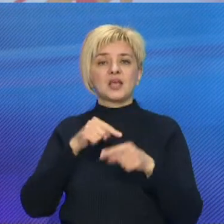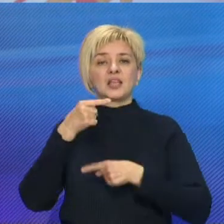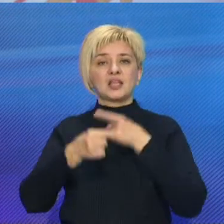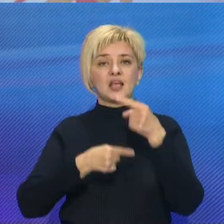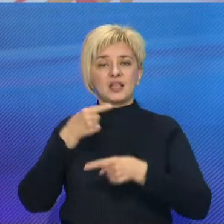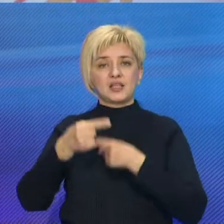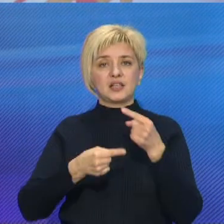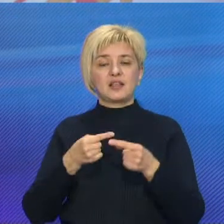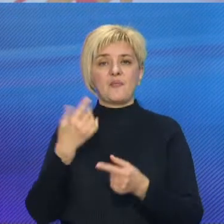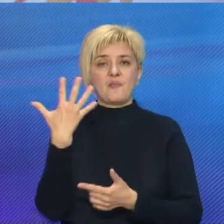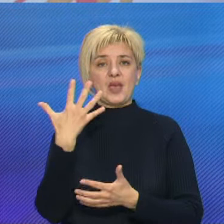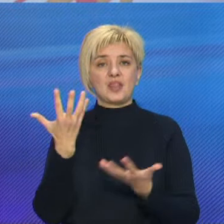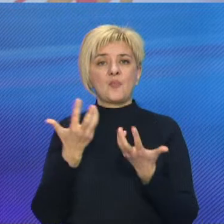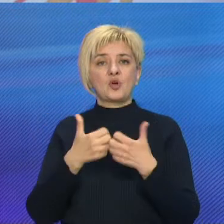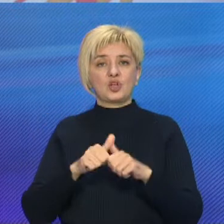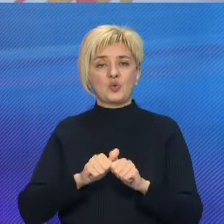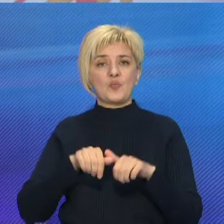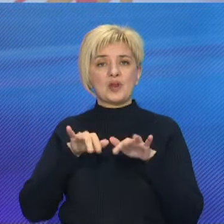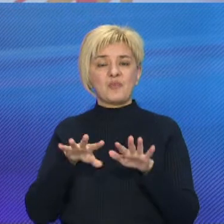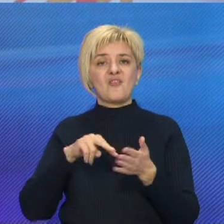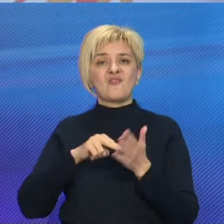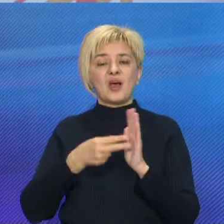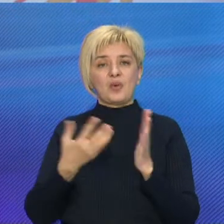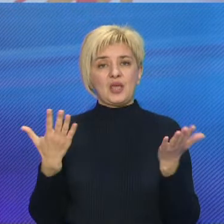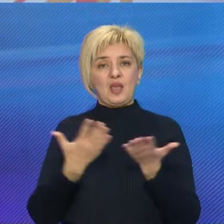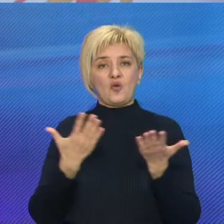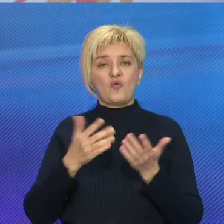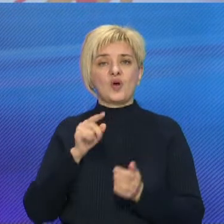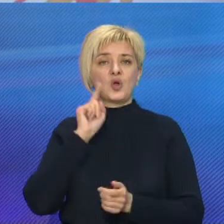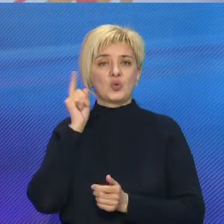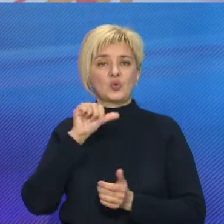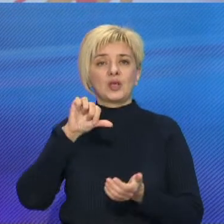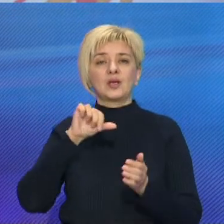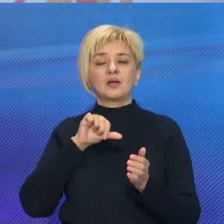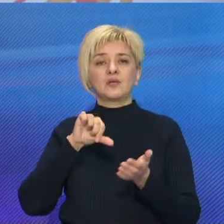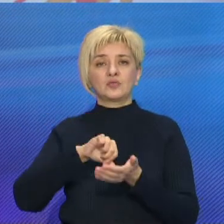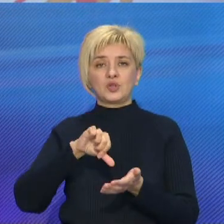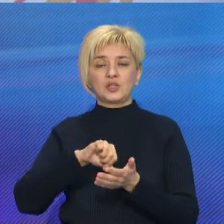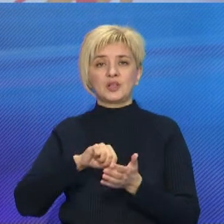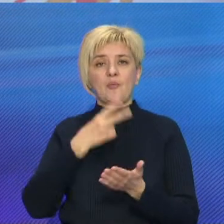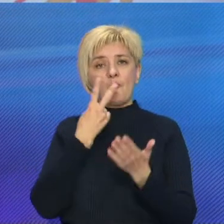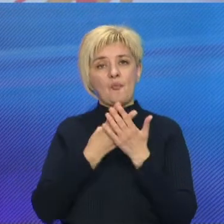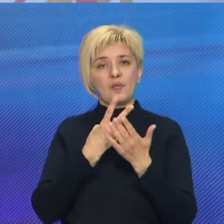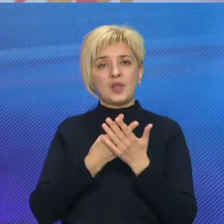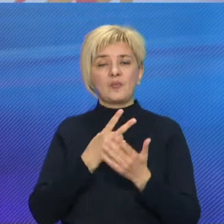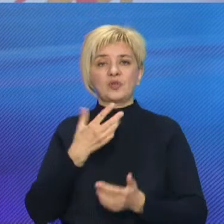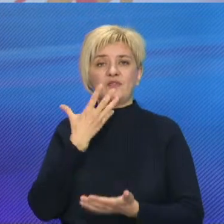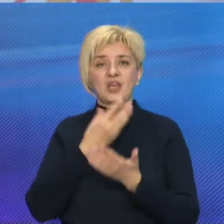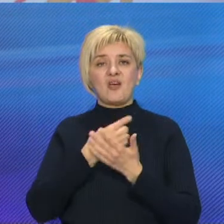по ліку, мероприємство, в рамках якого юні виконавці з різних кутків Приньомення демонструють свої вокальні здольності.